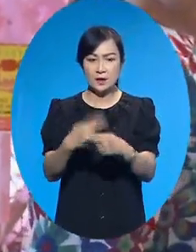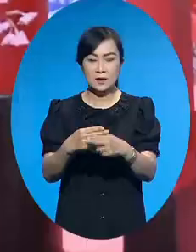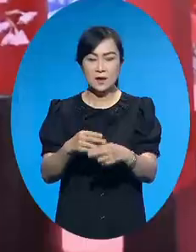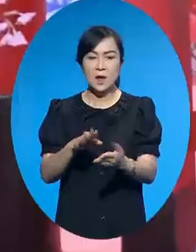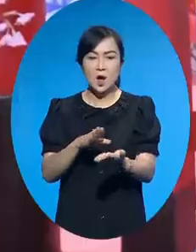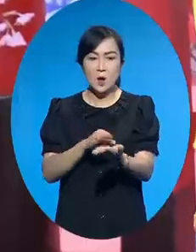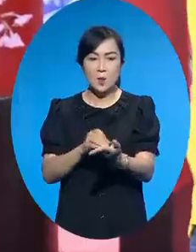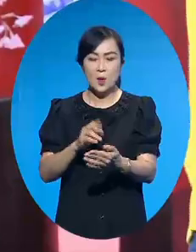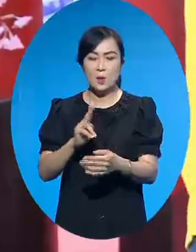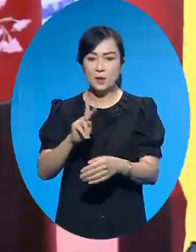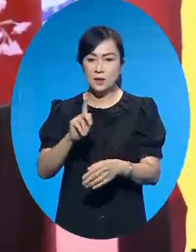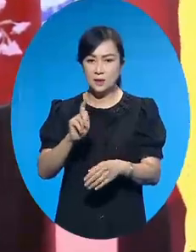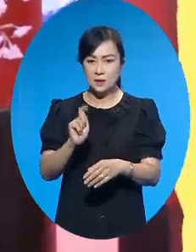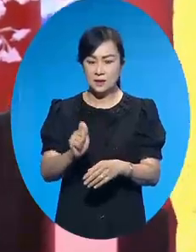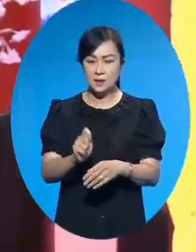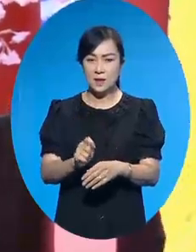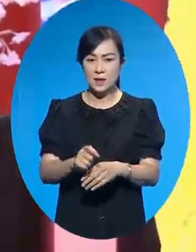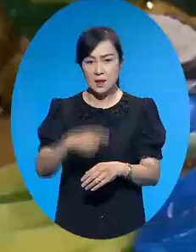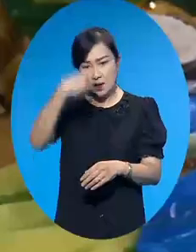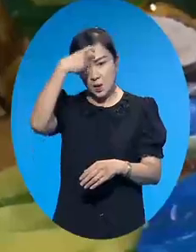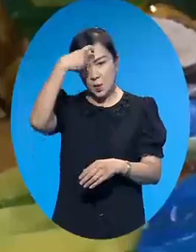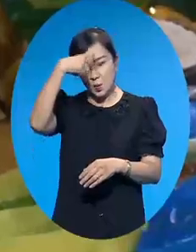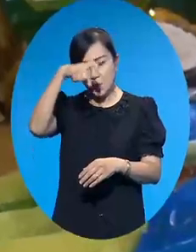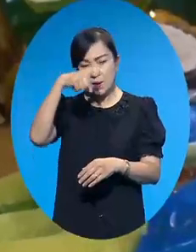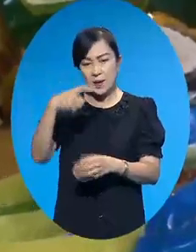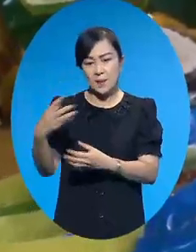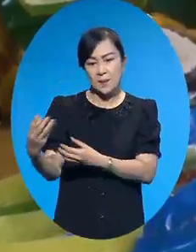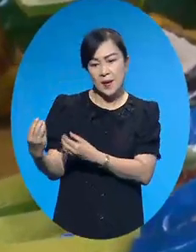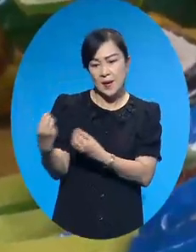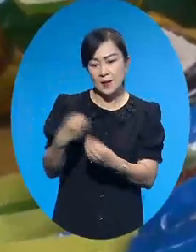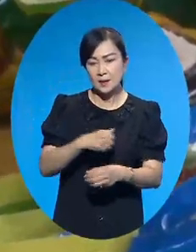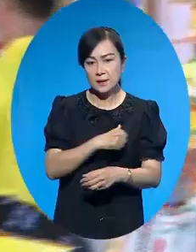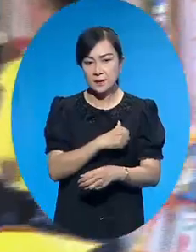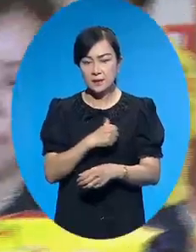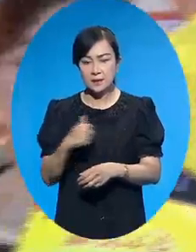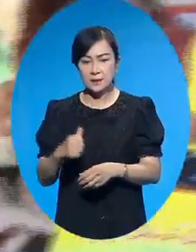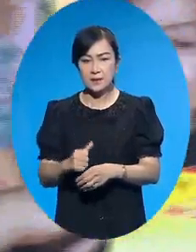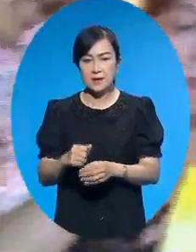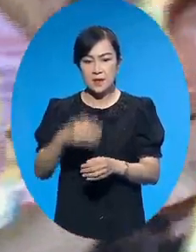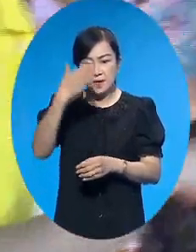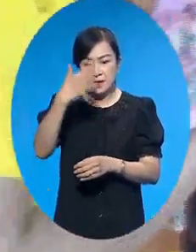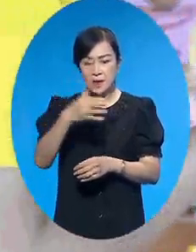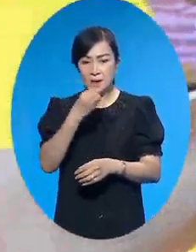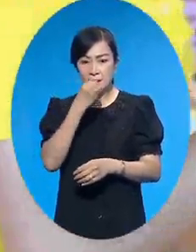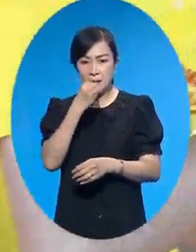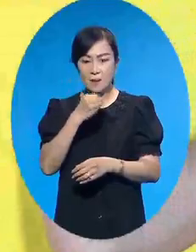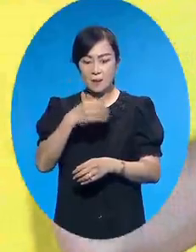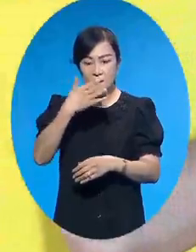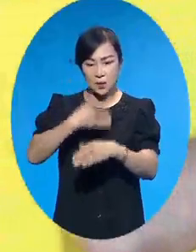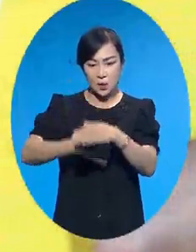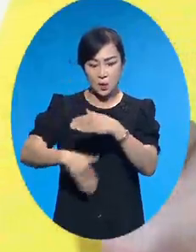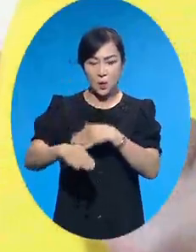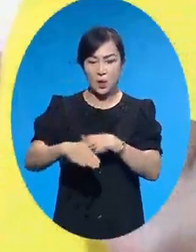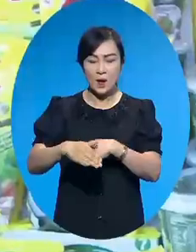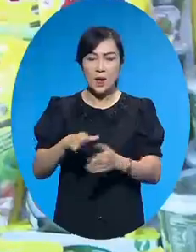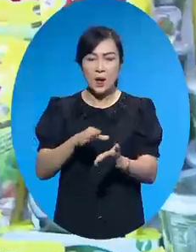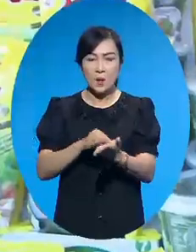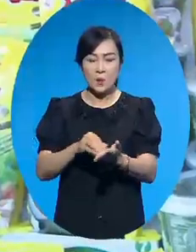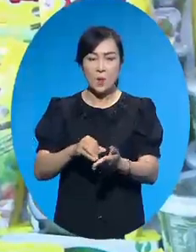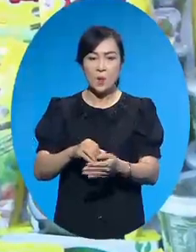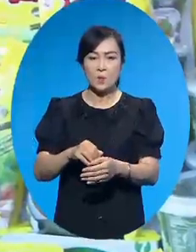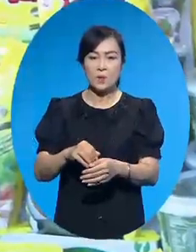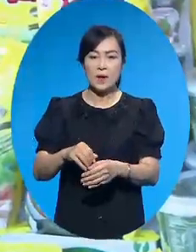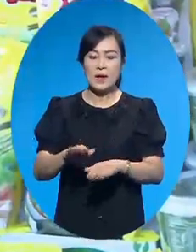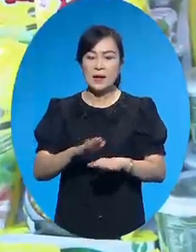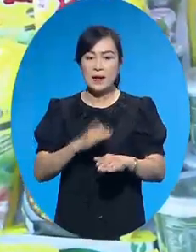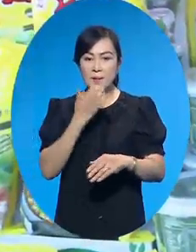trộn sẵn Mikko Hương Xưa đã trở nên quen thuộc, mang đến cho người tiêu dùng những trải nghiệm ẩm thực thông qua các loại bột trộn sẵn dùng để chế